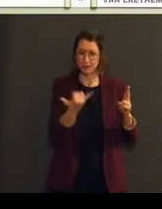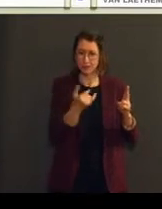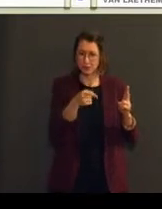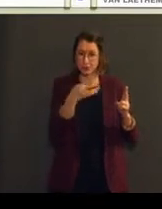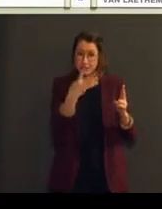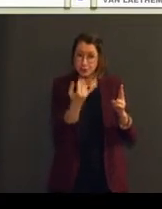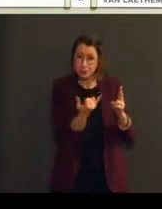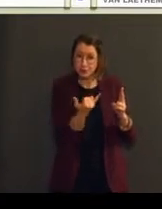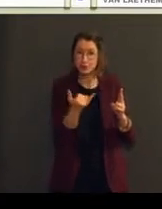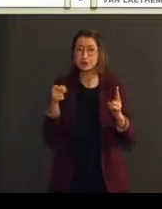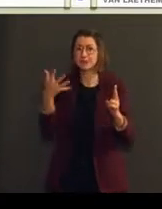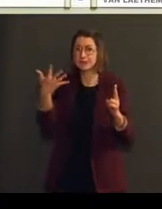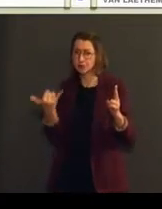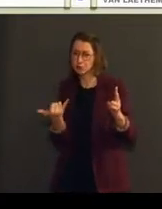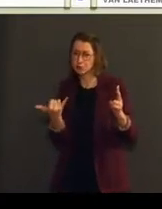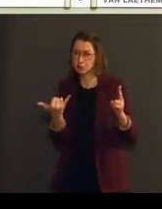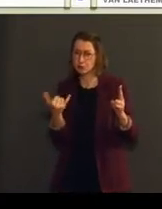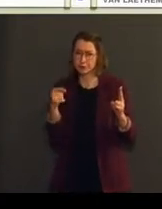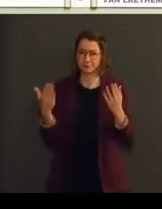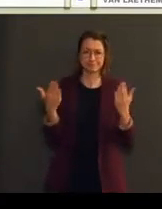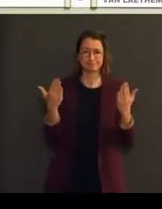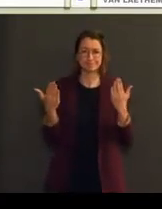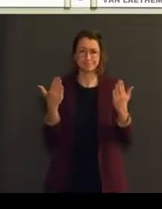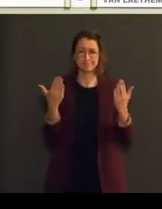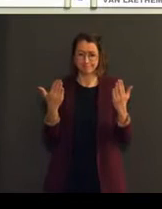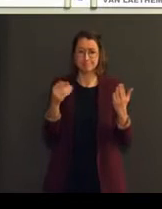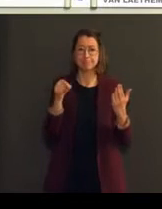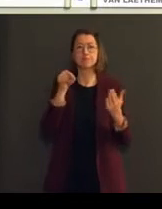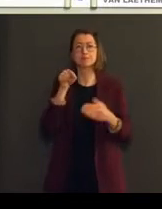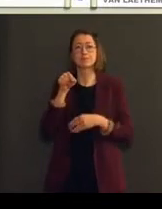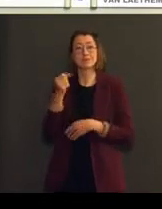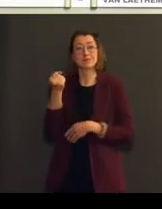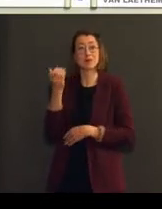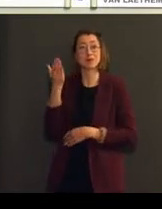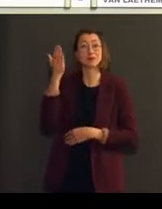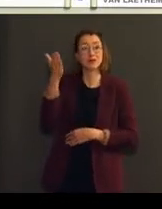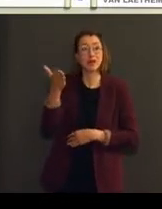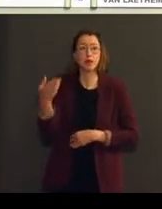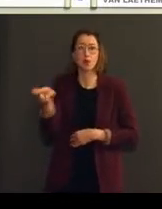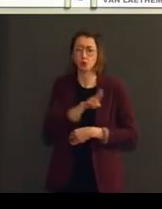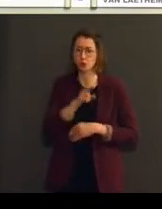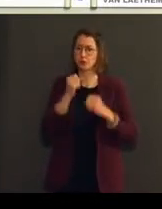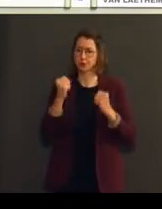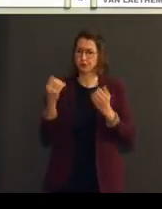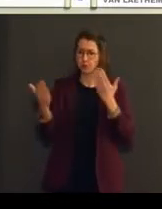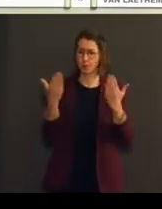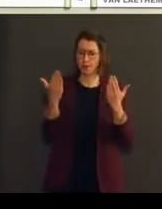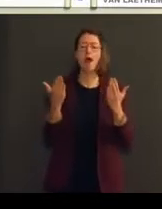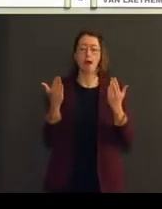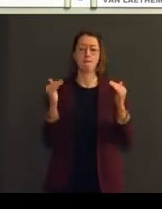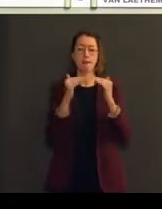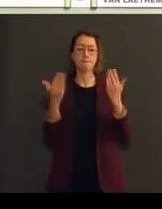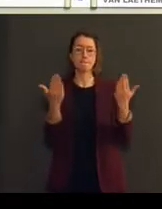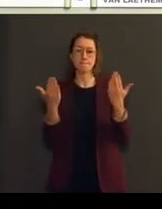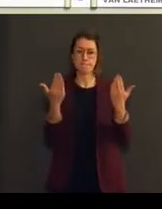donc la semaine prochaine, on sera en dehors de ce biais, de cet artefact, on aura probablement une idée un peu plus claire, mais on peut avoir